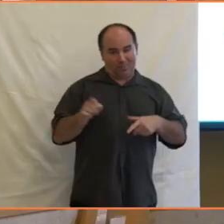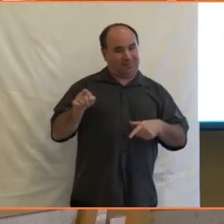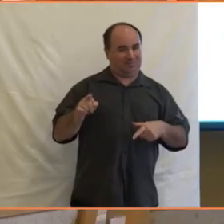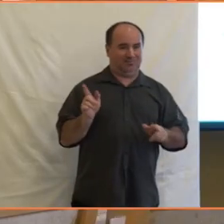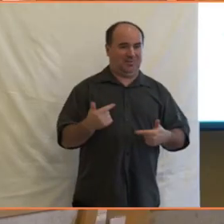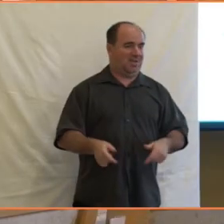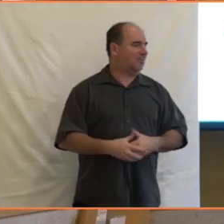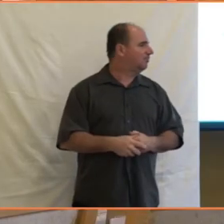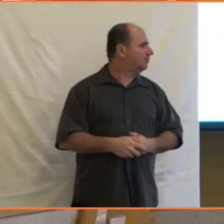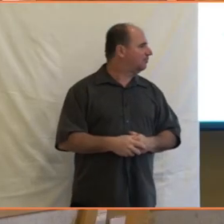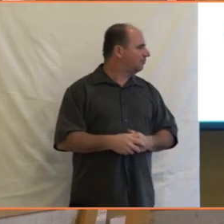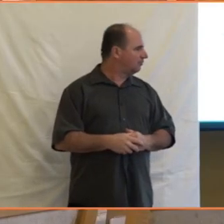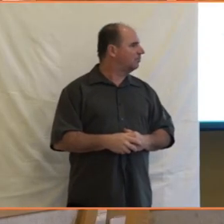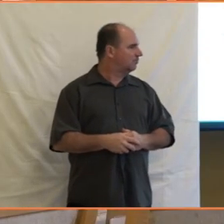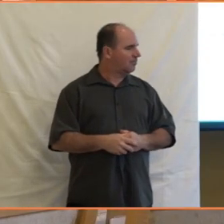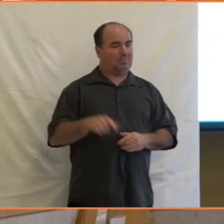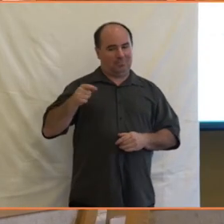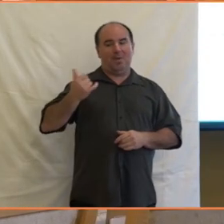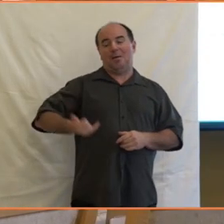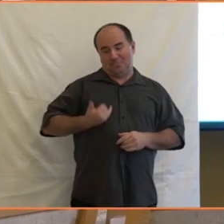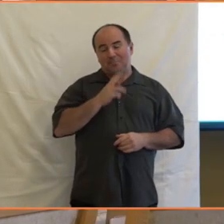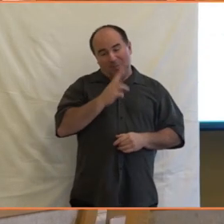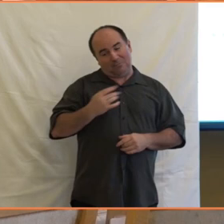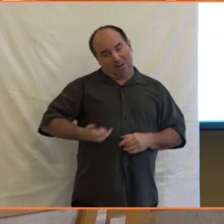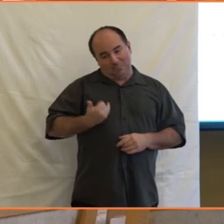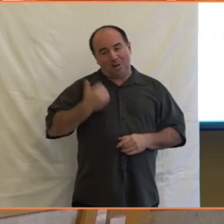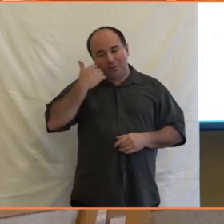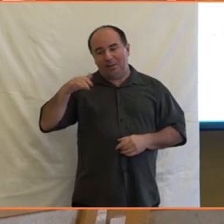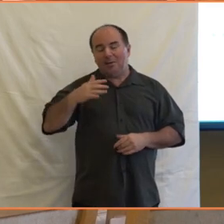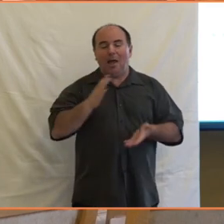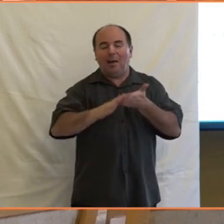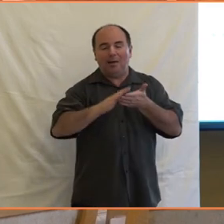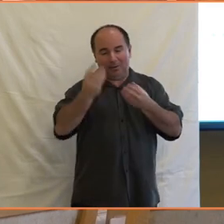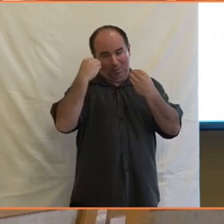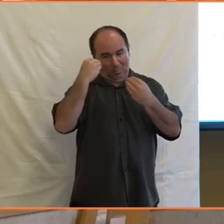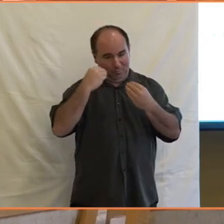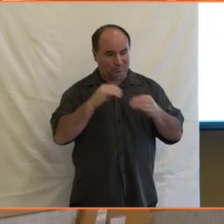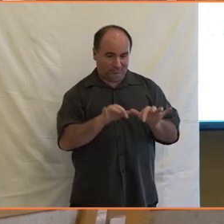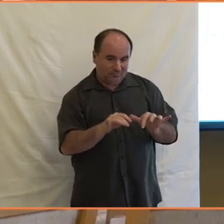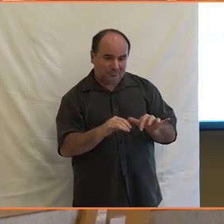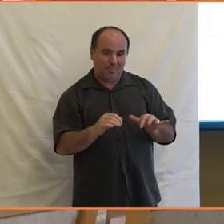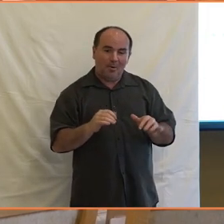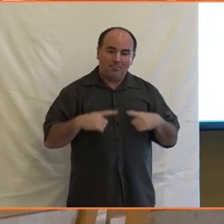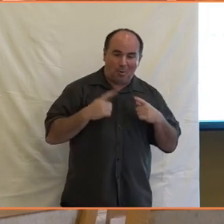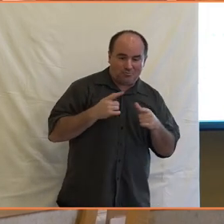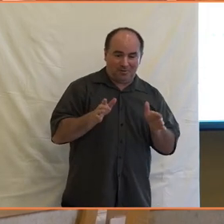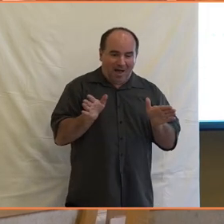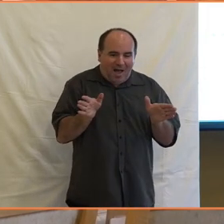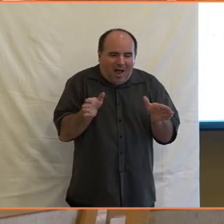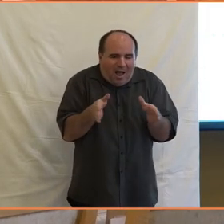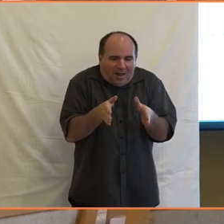opravdu se velice rychle učí a umí bez problémově používat technologie, ale používají často velice úzký segment